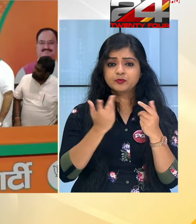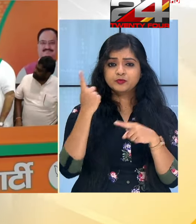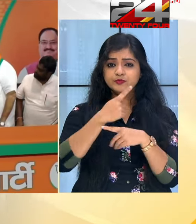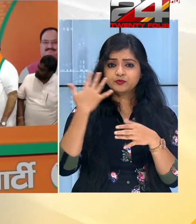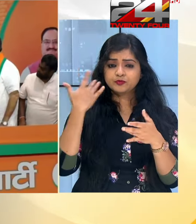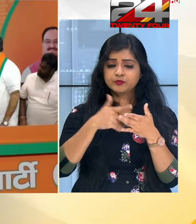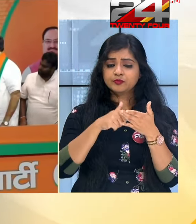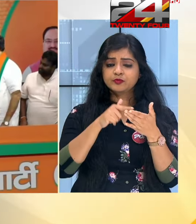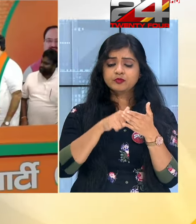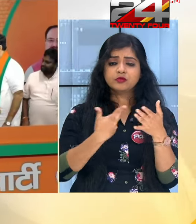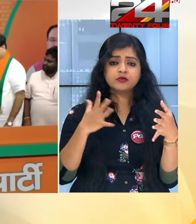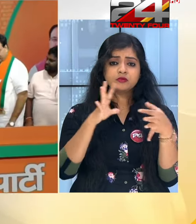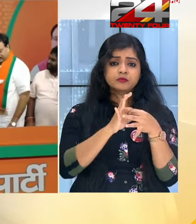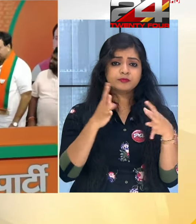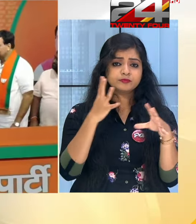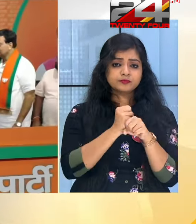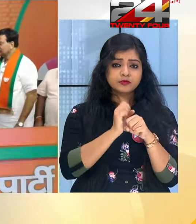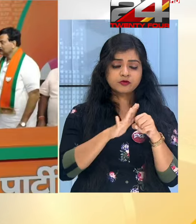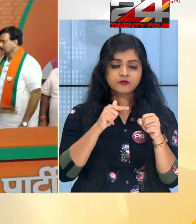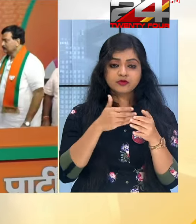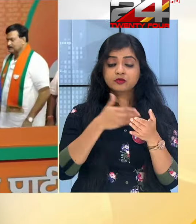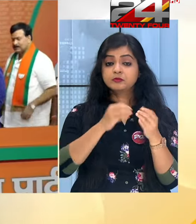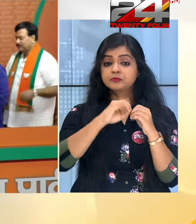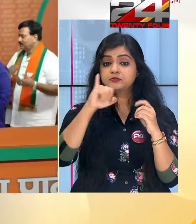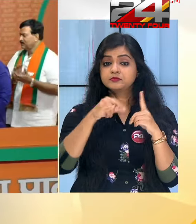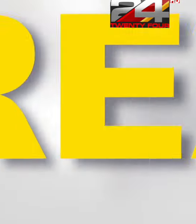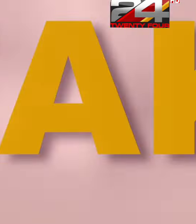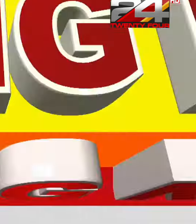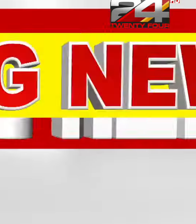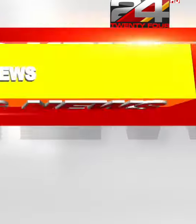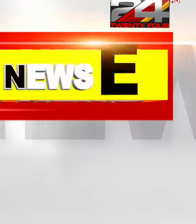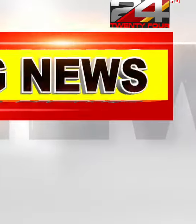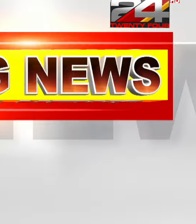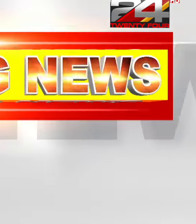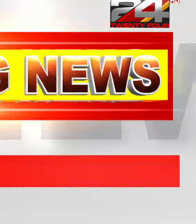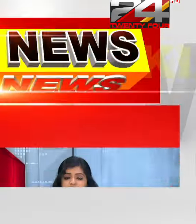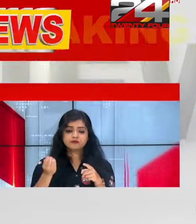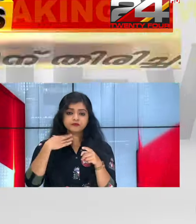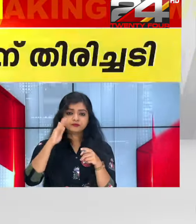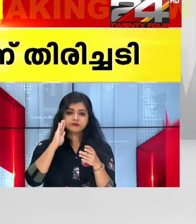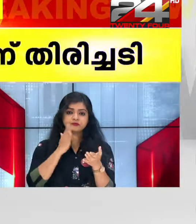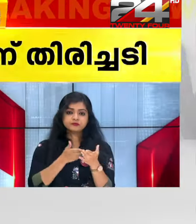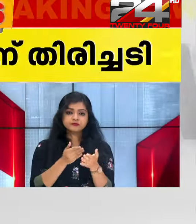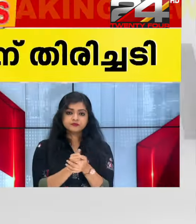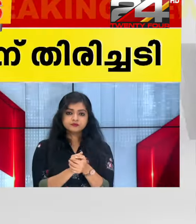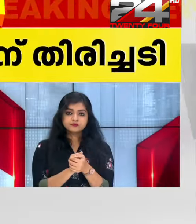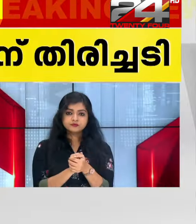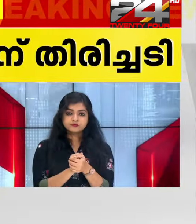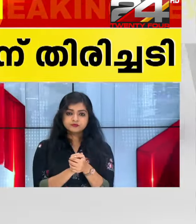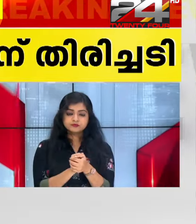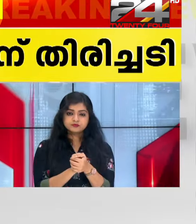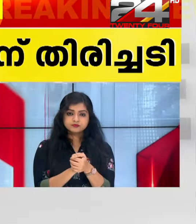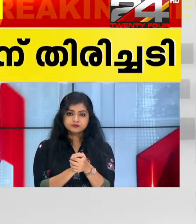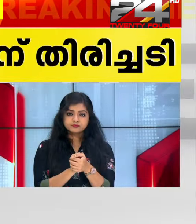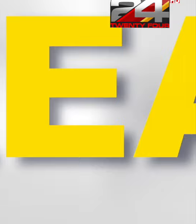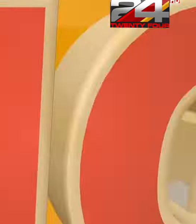അത്ര അടുപ്പത്തിലായിരുന്നില്ല. ആദ്യം ഈ ഒരു പശ്ചാത്തലം കൂടി ബി ജെ പിയിലേക്ക് മാറാൻ കാരണമായി എന്നാണ് ലഭിക്കുന്ന വിവരം. പ്രവിത, ബൽറാം